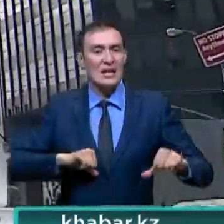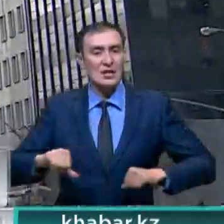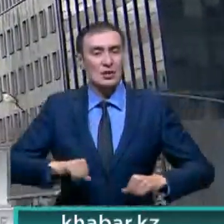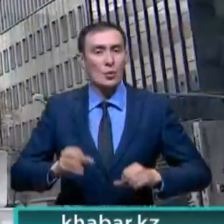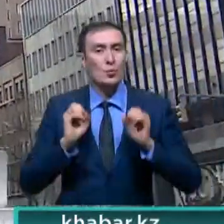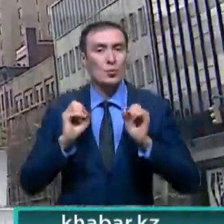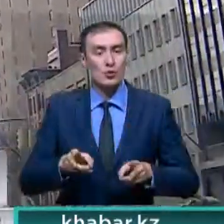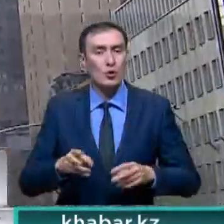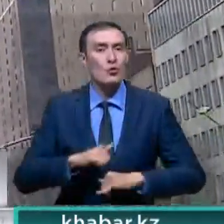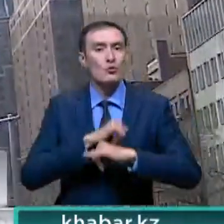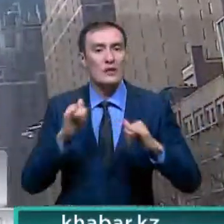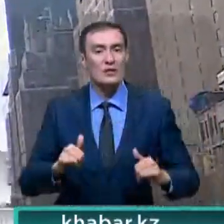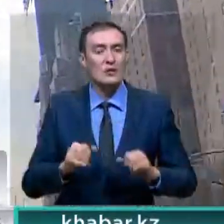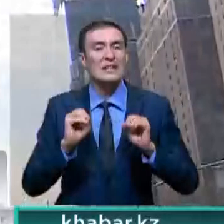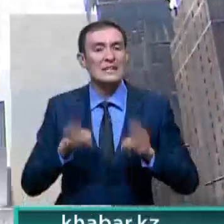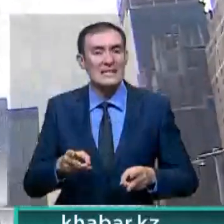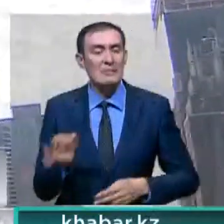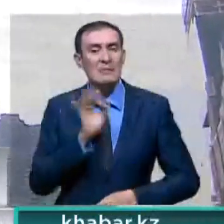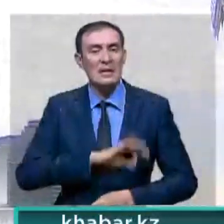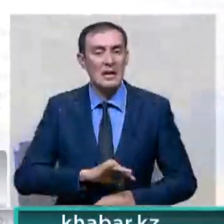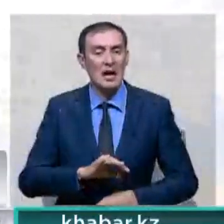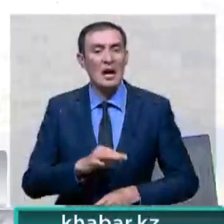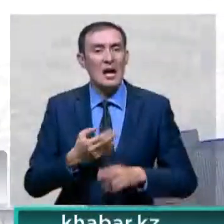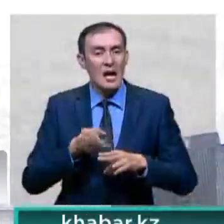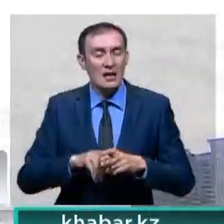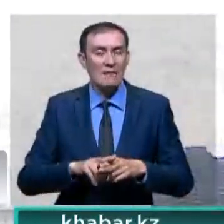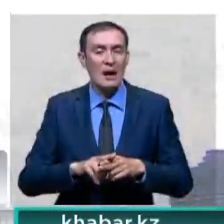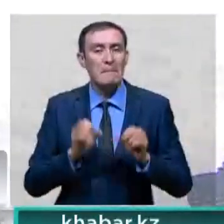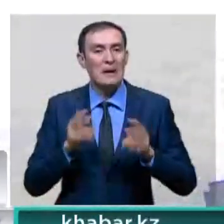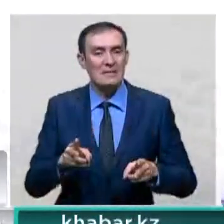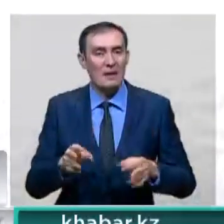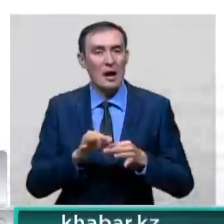террористической угрозой увеличивают риски применения оружия судного дня.